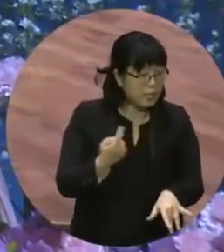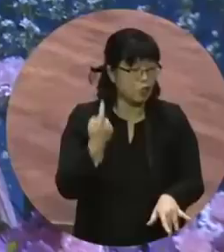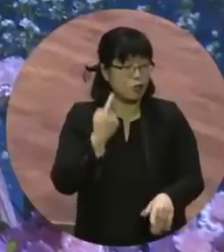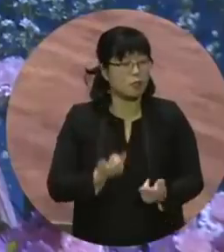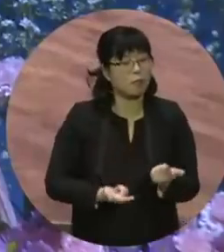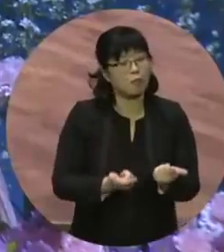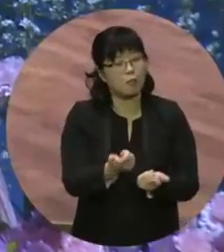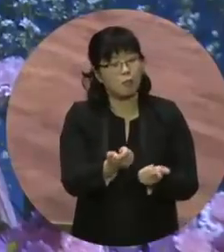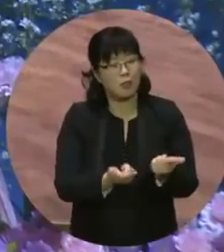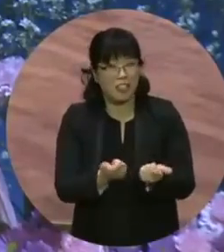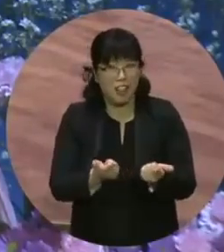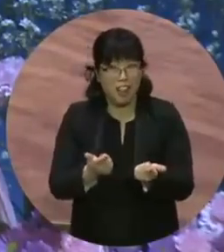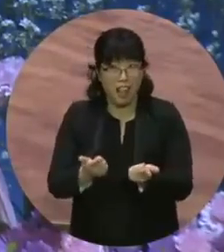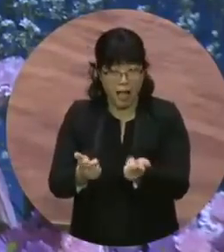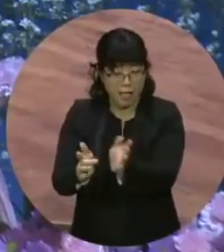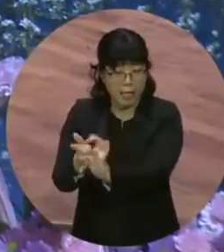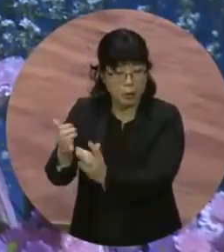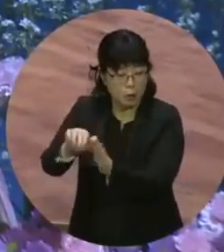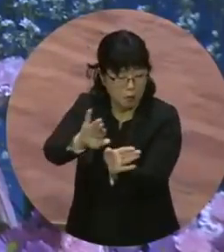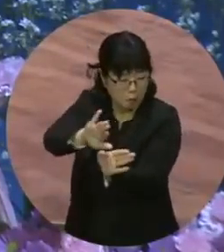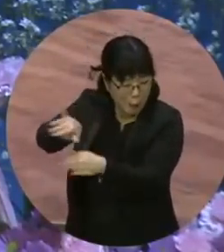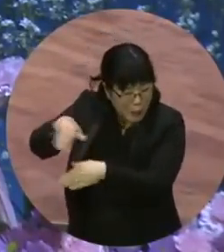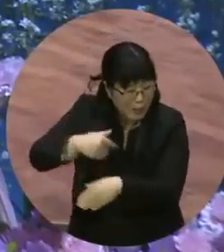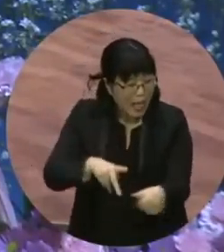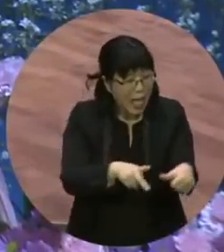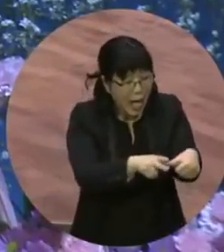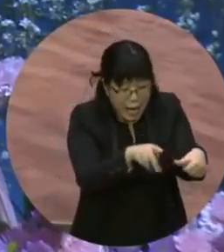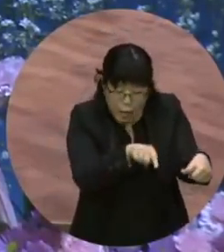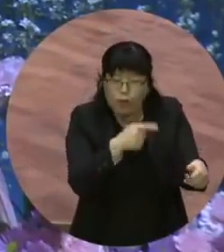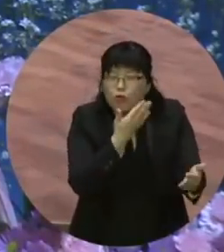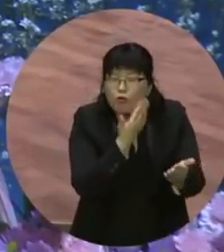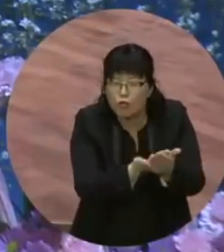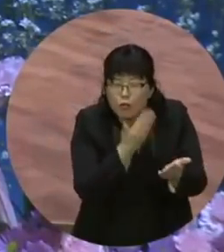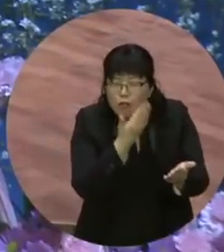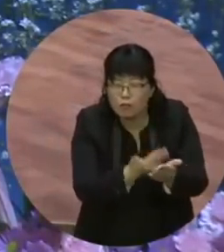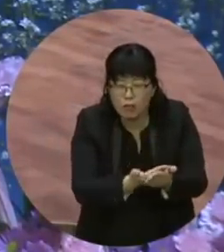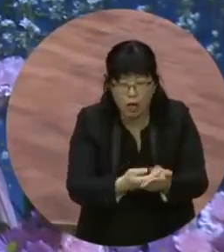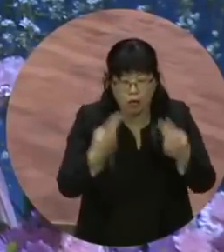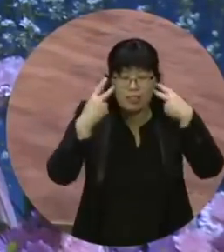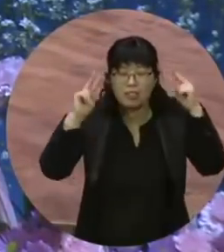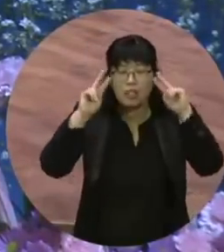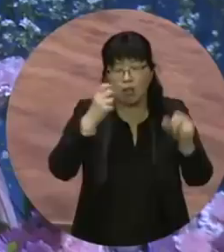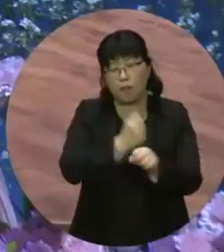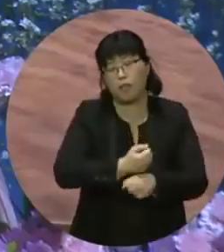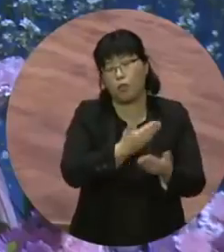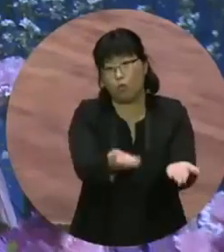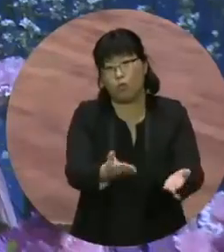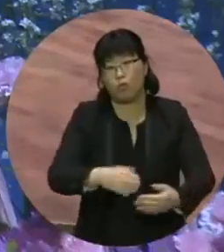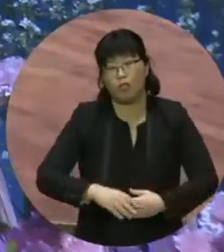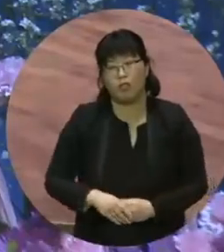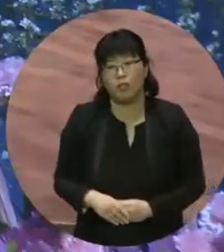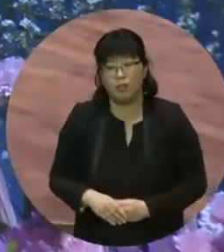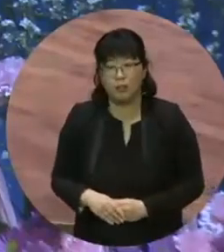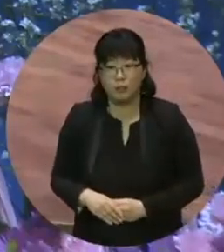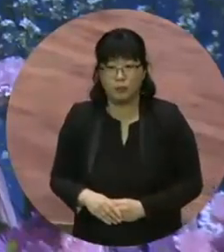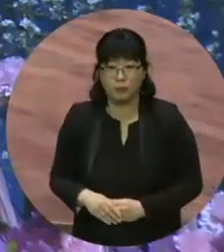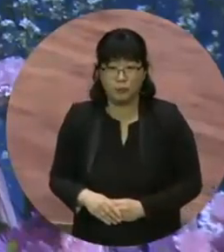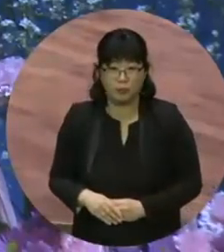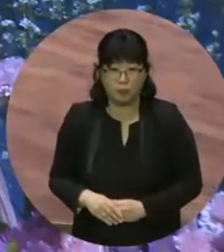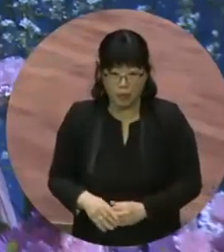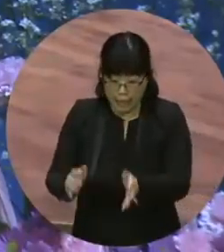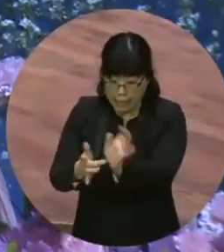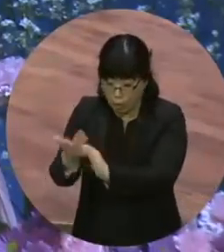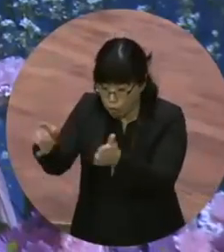다른 방법을 계속 이 할례를 예수 그리스도를 믿은 순간에 영적 할례를 받은 건데, 그걸 예수 믿으면 구원 받는